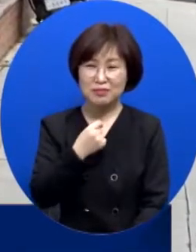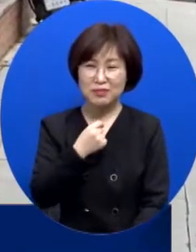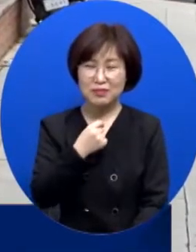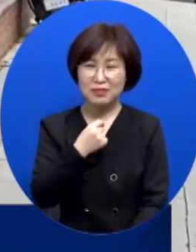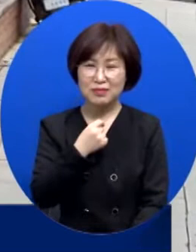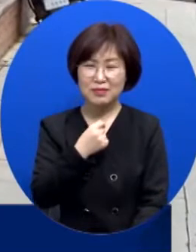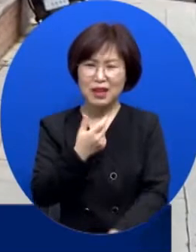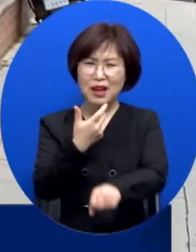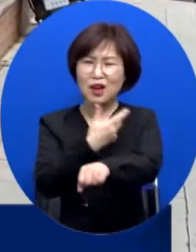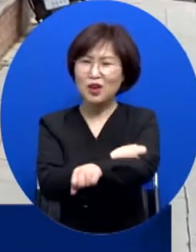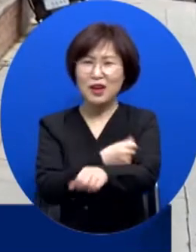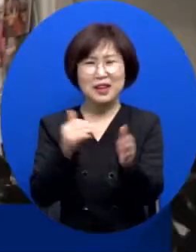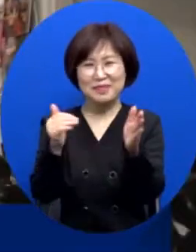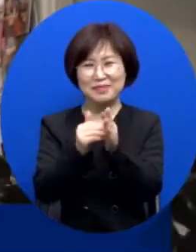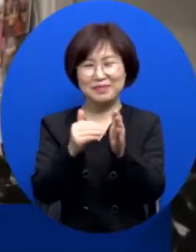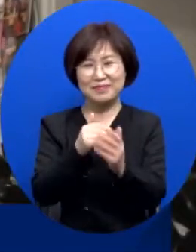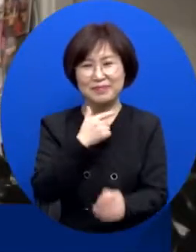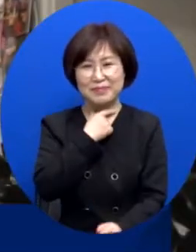맞았으면 좋겠습니다.